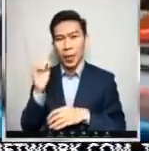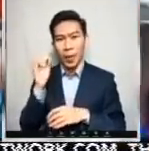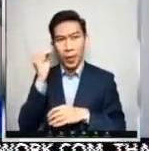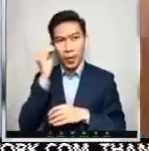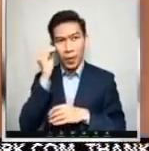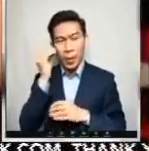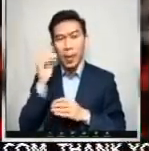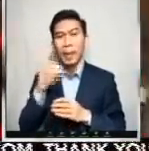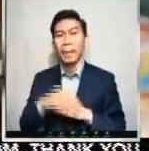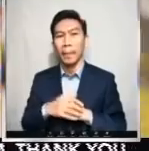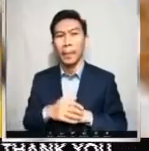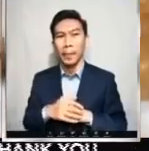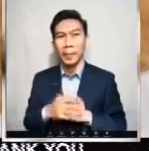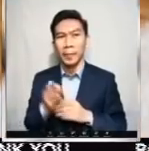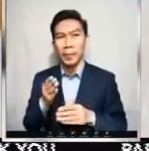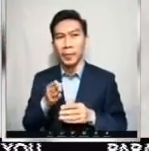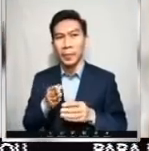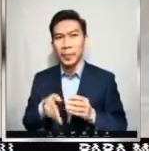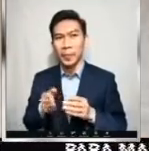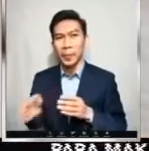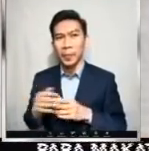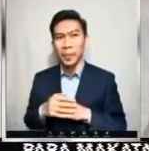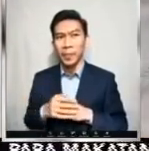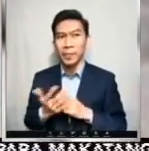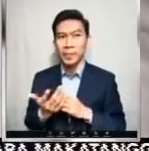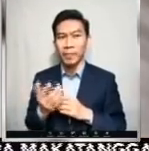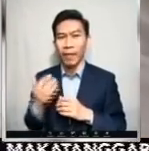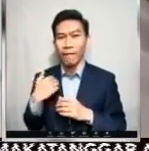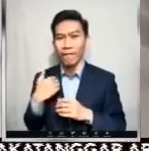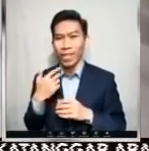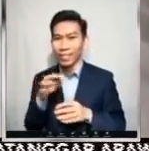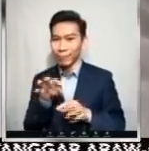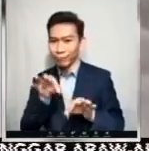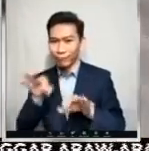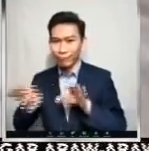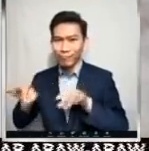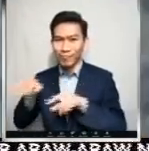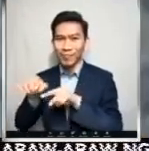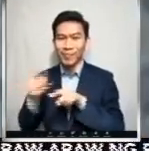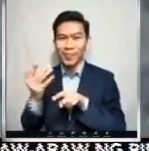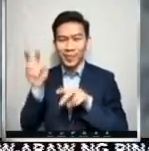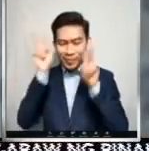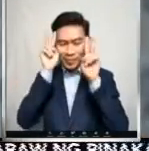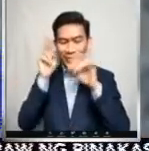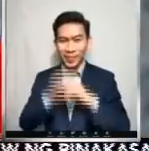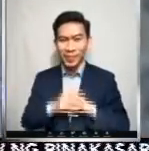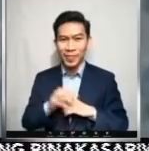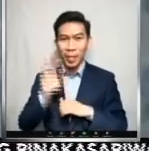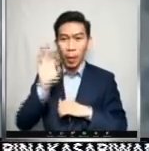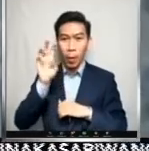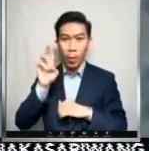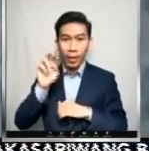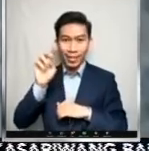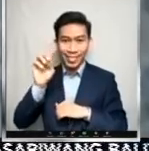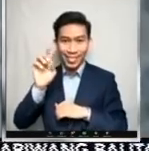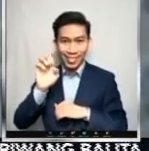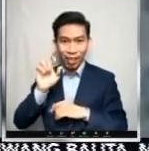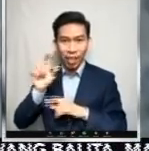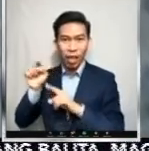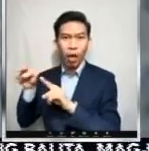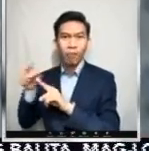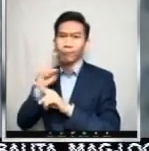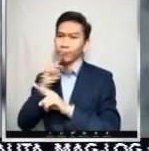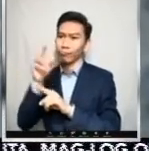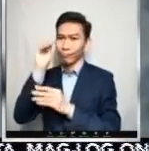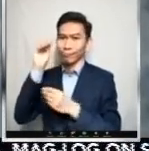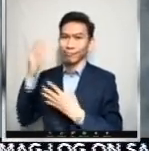Yun o, meron pala dito pa. Biro pa nga ni Wendell, galit daw ang mga tindera sa karakter ni Aiko Melendez sa prima